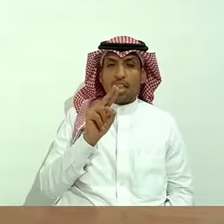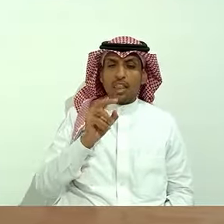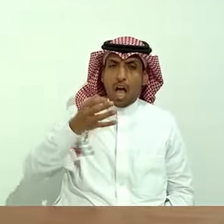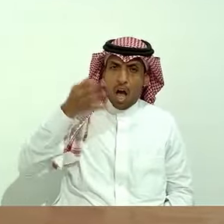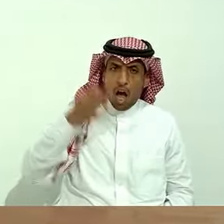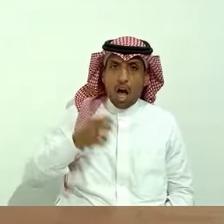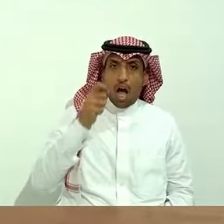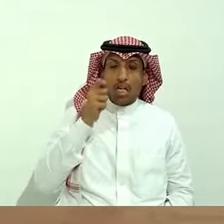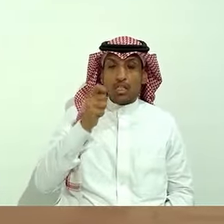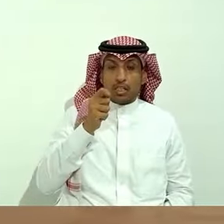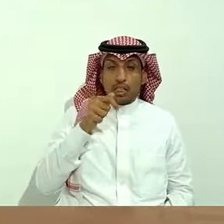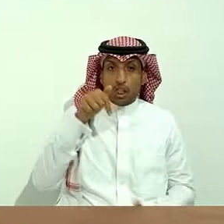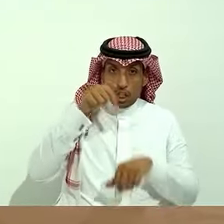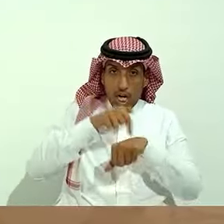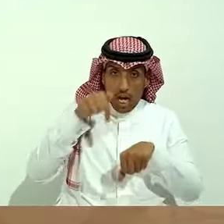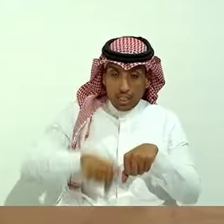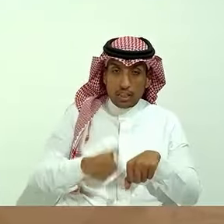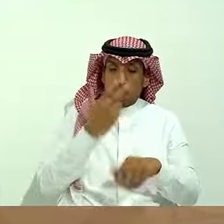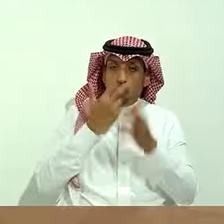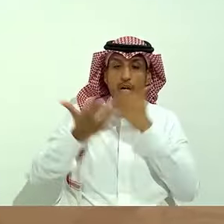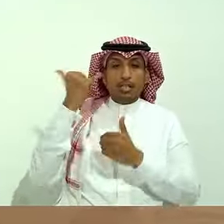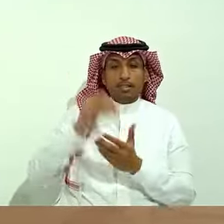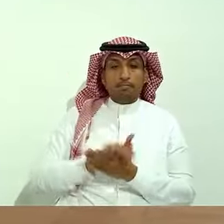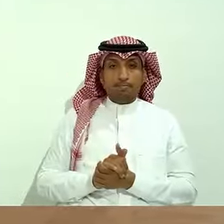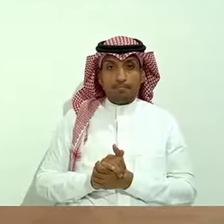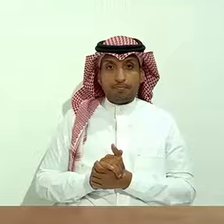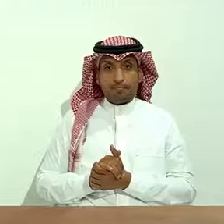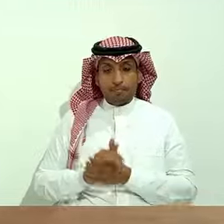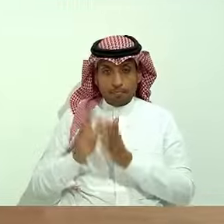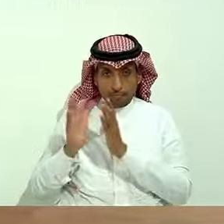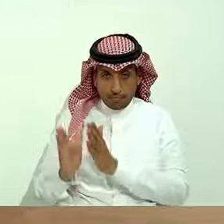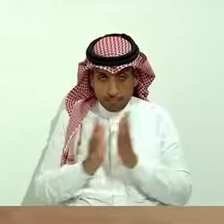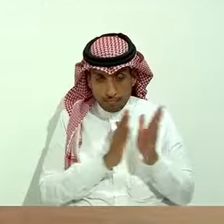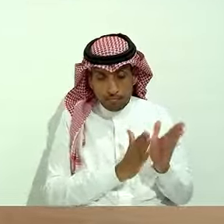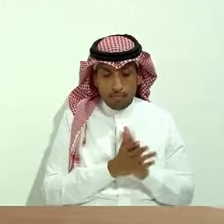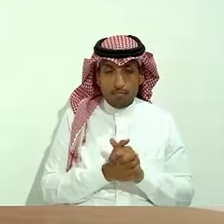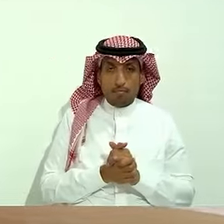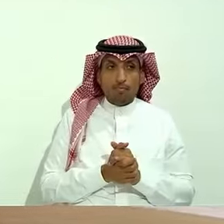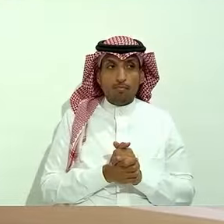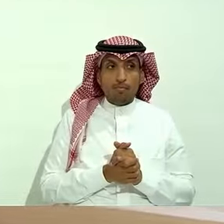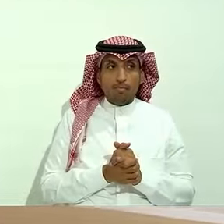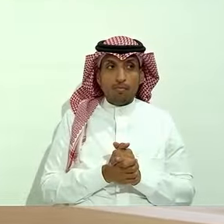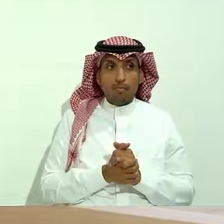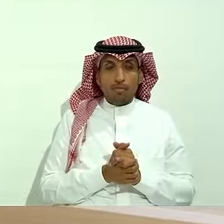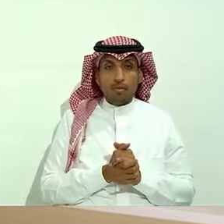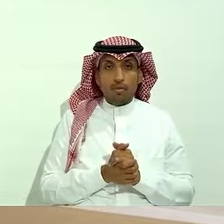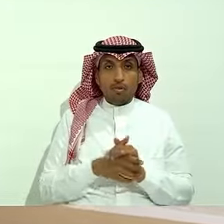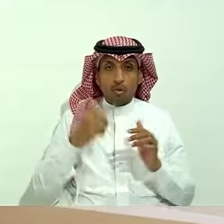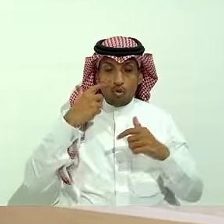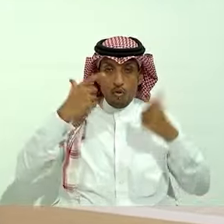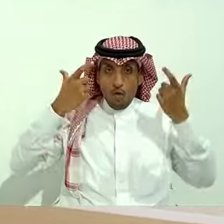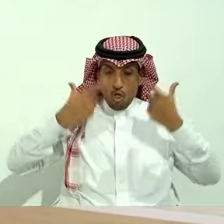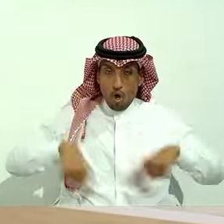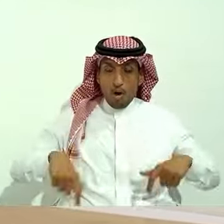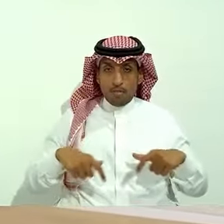القديم والحديث منه. هنا نشوف الثوب، هذا ثوب